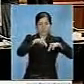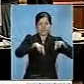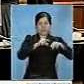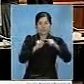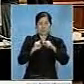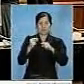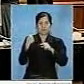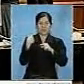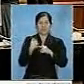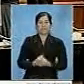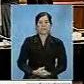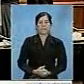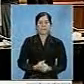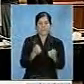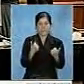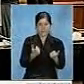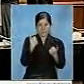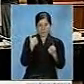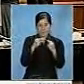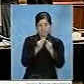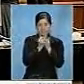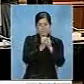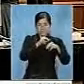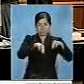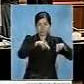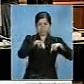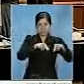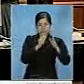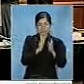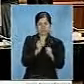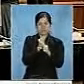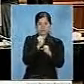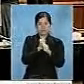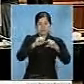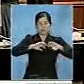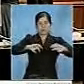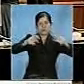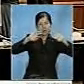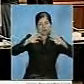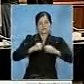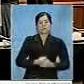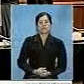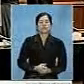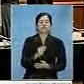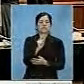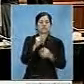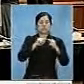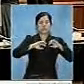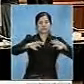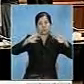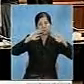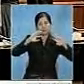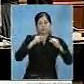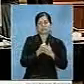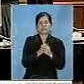ขณะนี้นะครับการดูแลข้าราชการเหล่านั้นยังอยู่ในภาวะที่รัฐบาลในปัจจุบันหรือรัฐบาลในอนาคตอีก